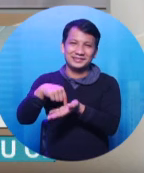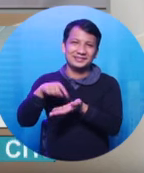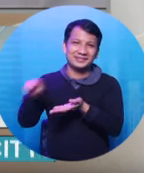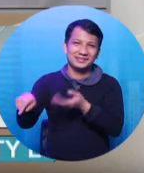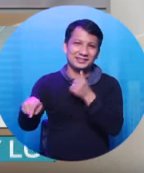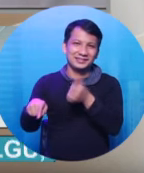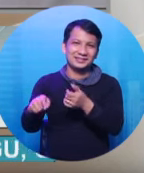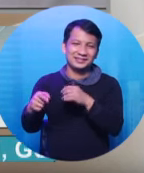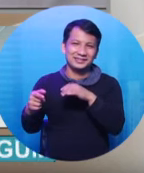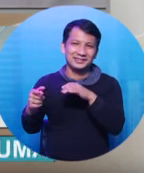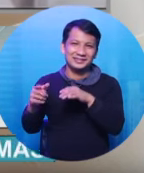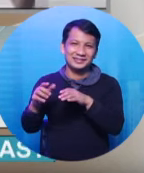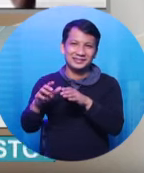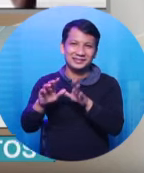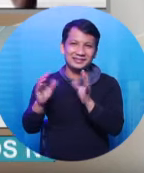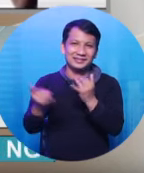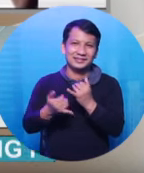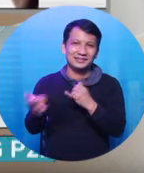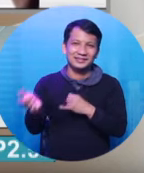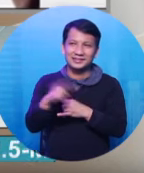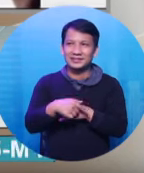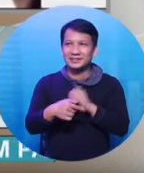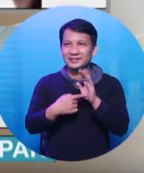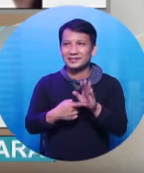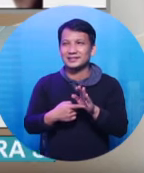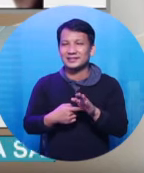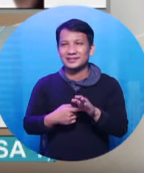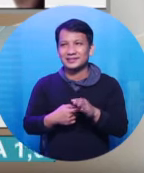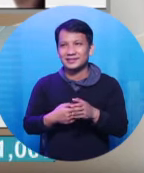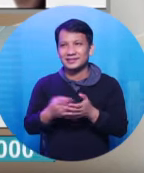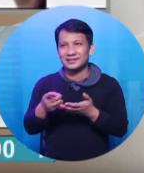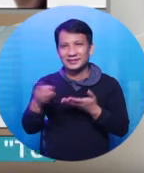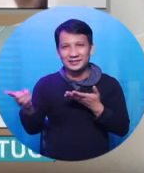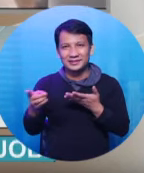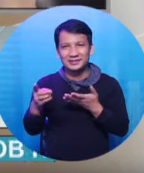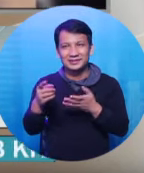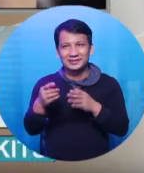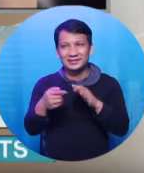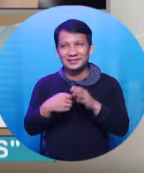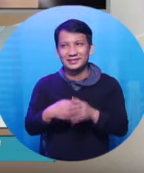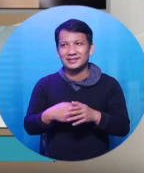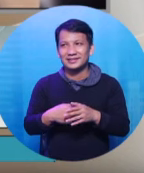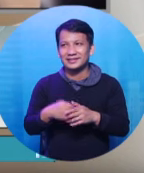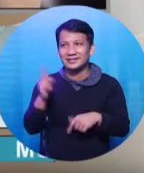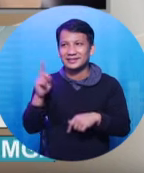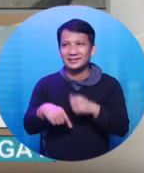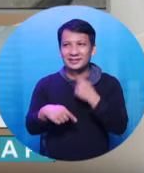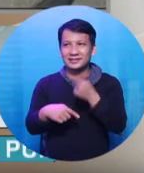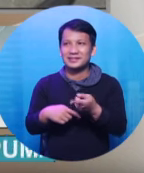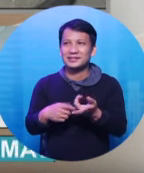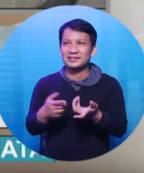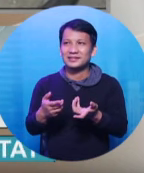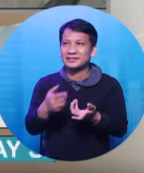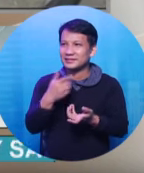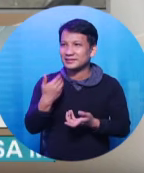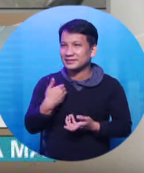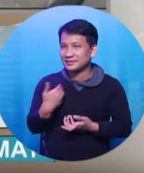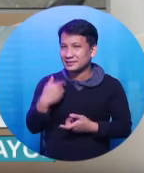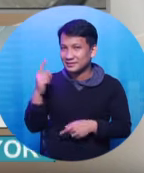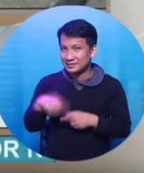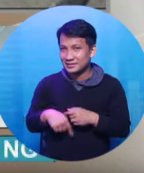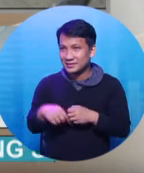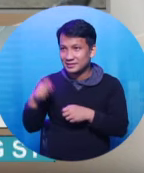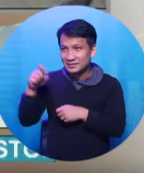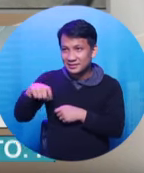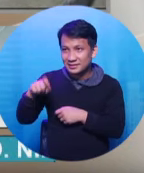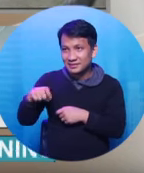ng kumpanya ninyong ninyo na pinagdi-deliveran. Hindi naman po, pero kapag may mga